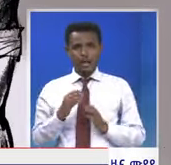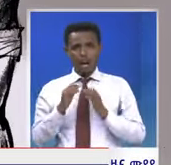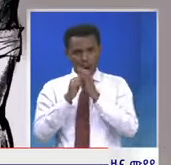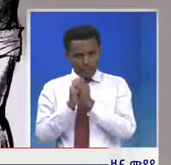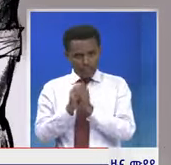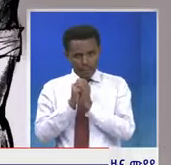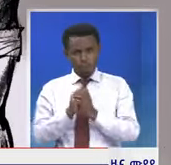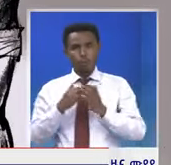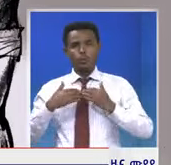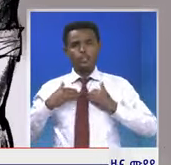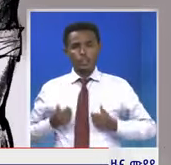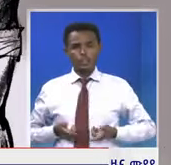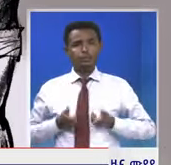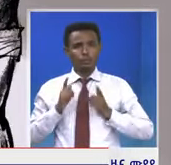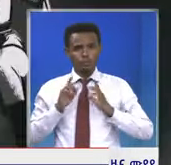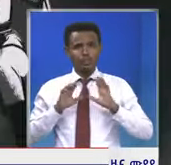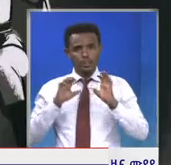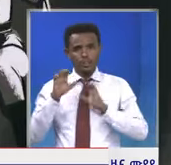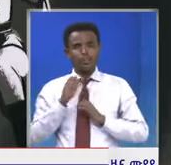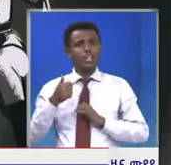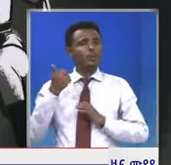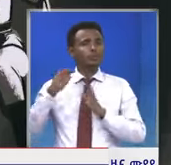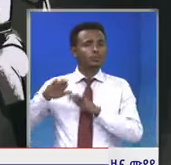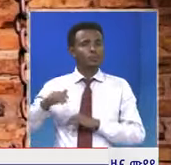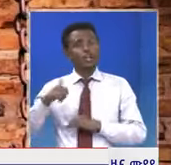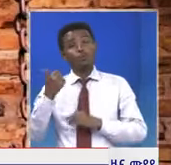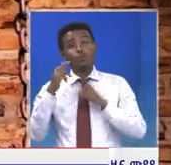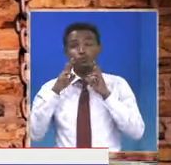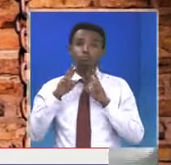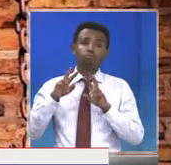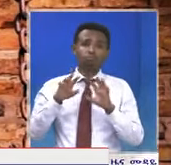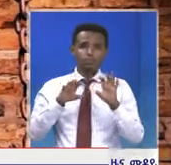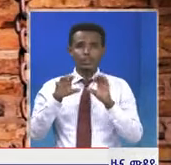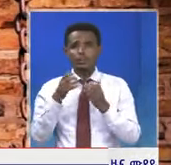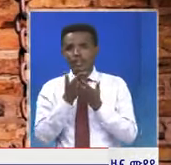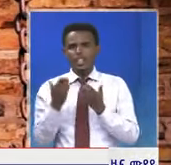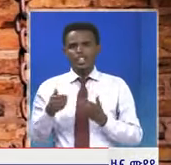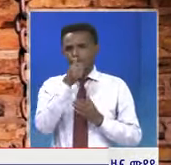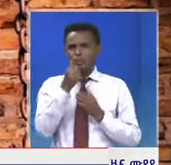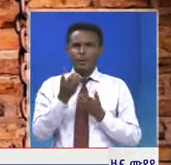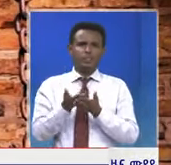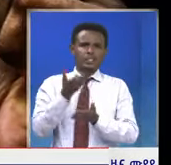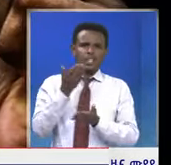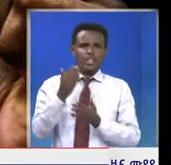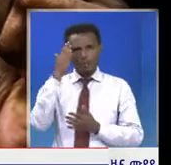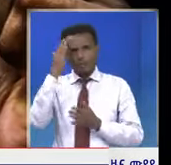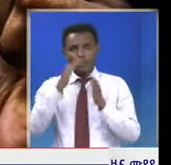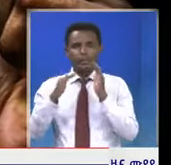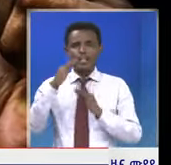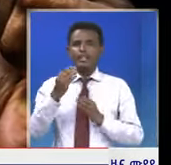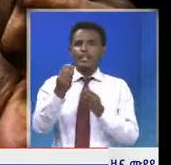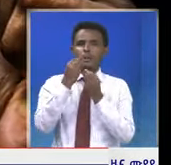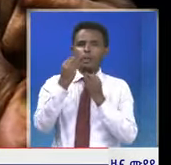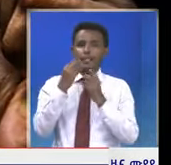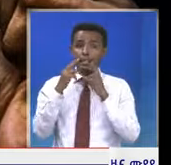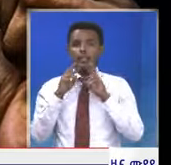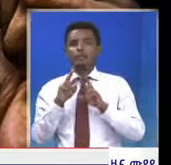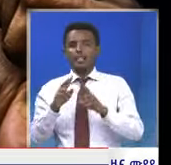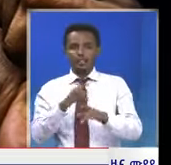ቆይቷል። የራሱን ይቶ ሌሎችን የሚመለከት ባገሩ የማይኮራ የተሰጠውን ኢትዮጵያዊ ጸጋ ከመውቅ ይልቅ የቤተ መልካች ዜጋም